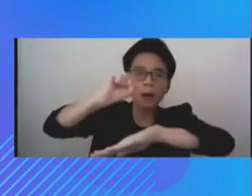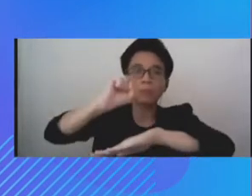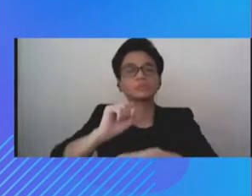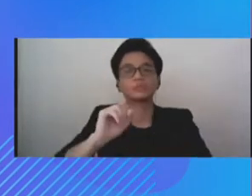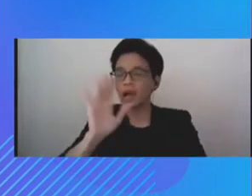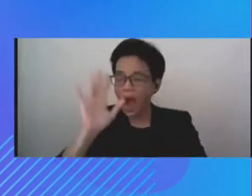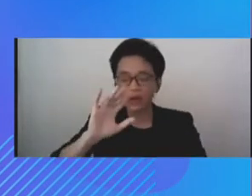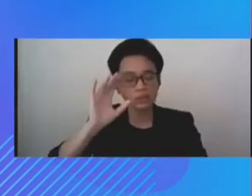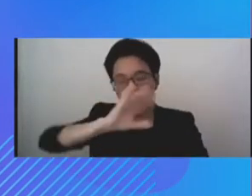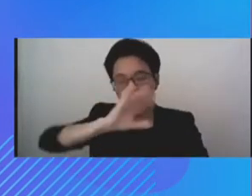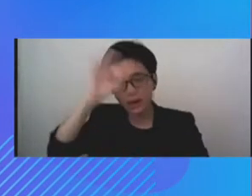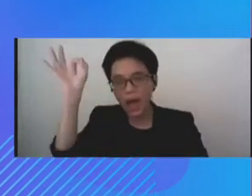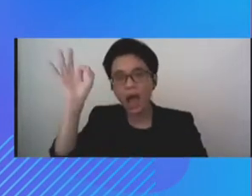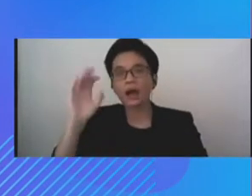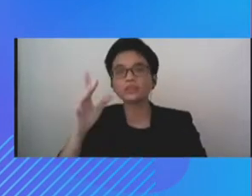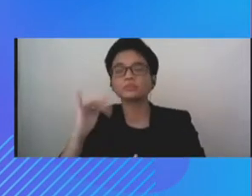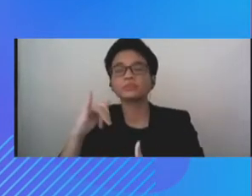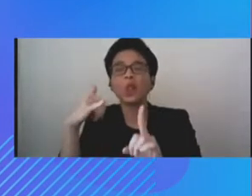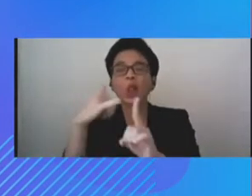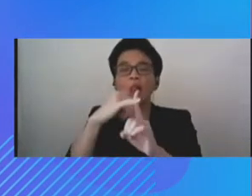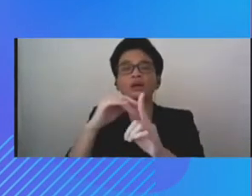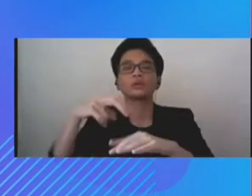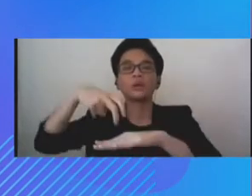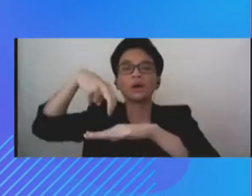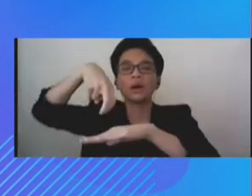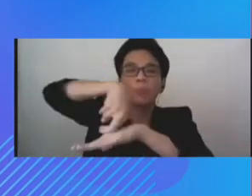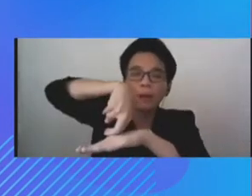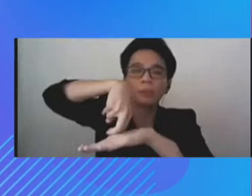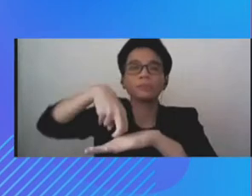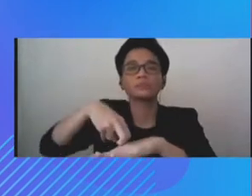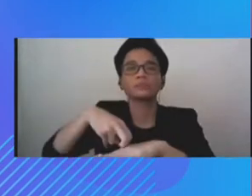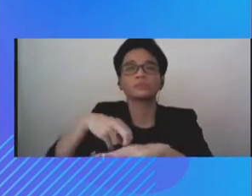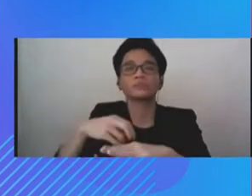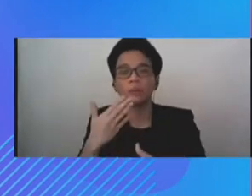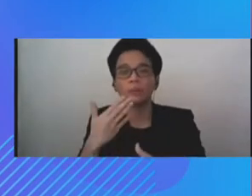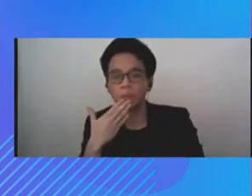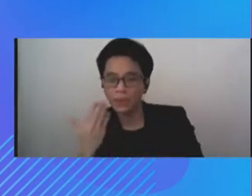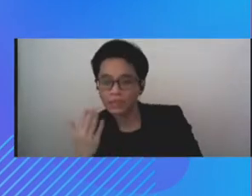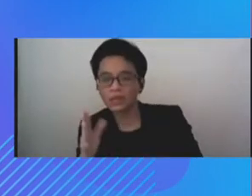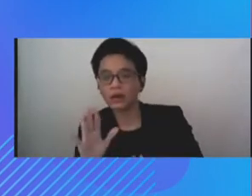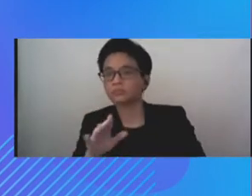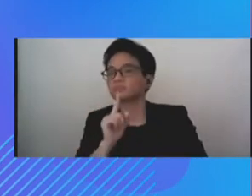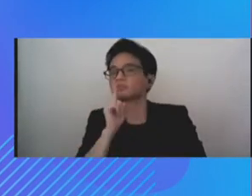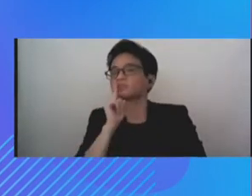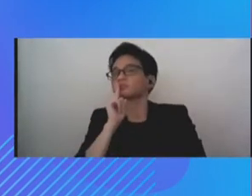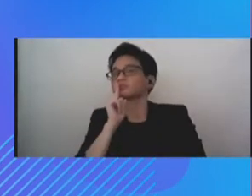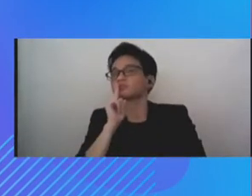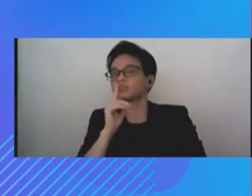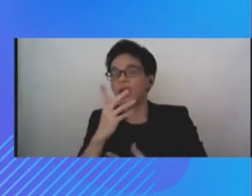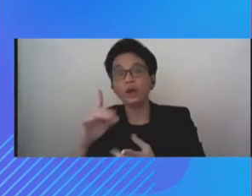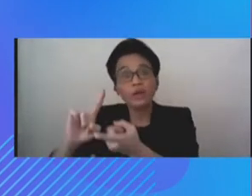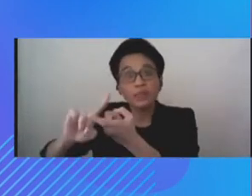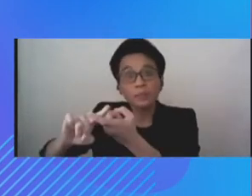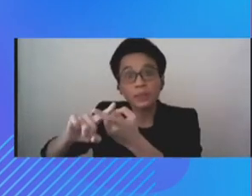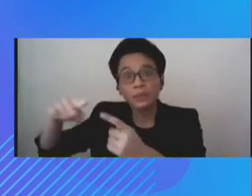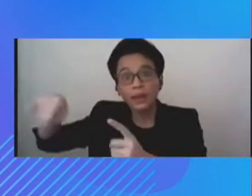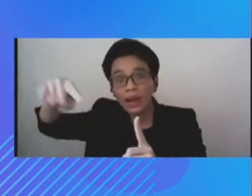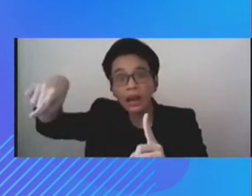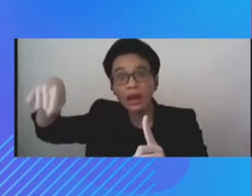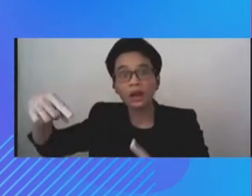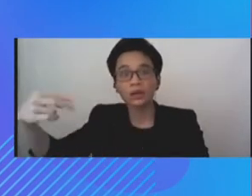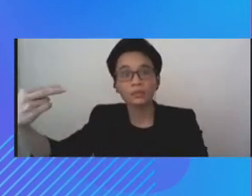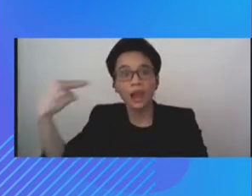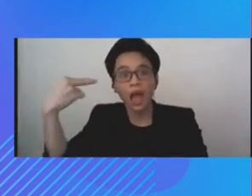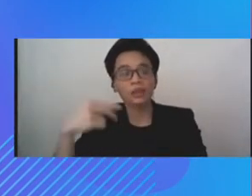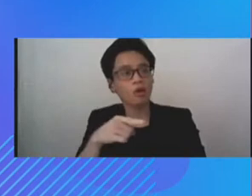kayak gitu. Selama cuma jatuh biasa aja, saya cuek aja. Nah, jadi teman-temannya kemudian juga meresponnya, ibunya